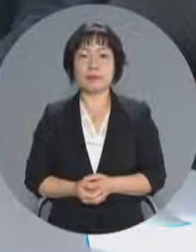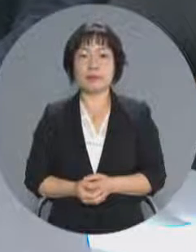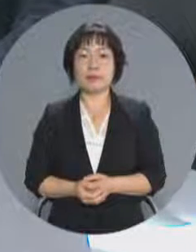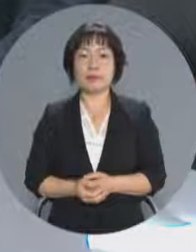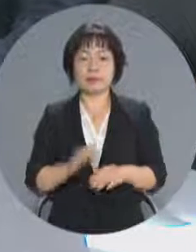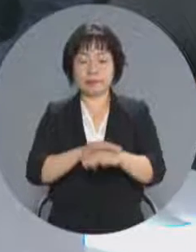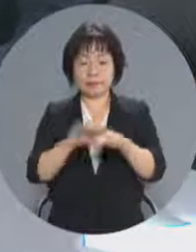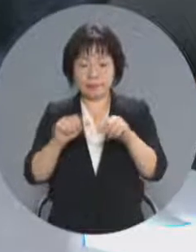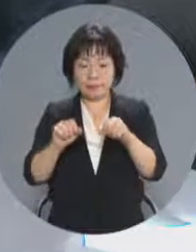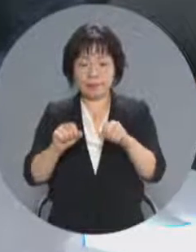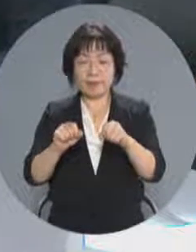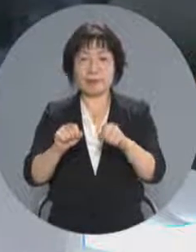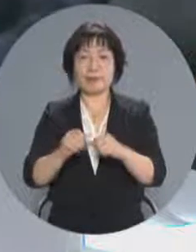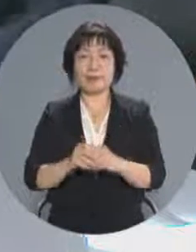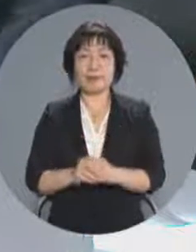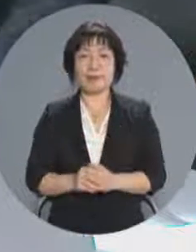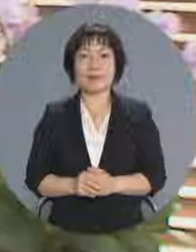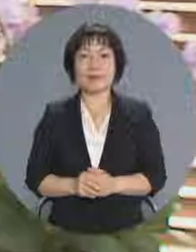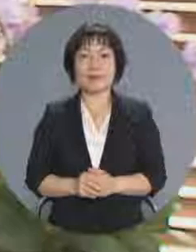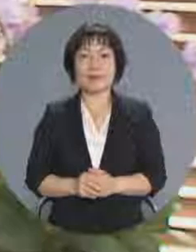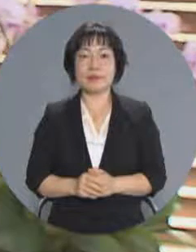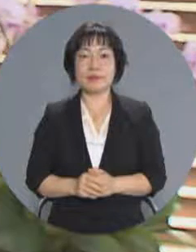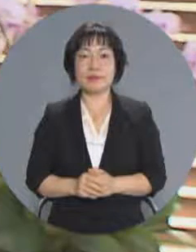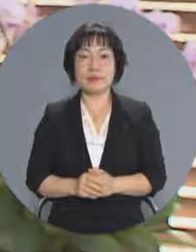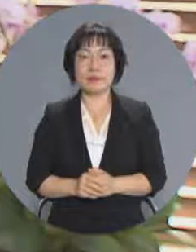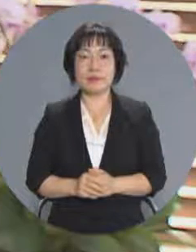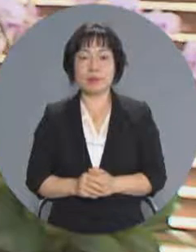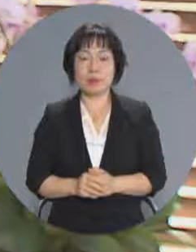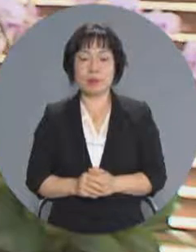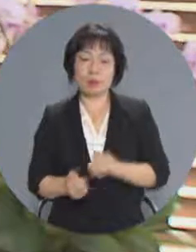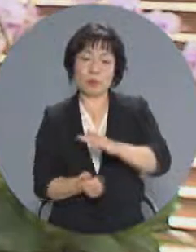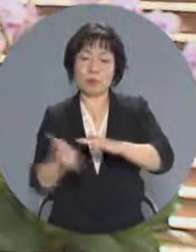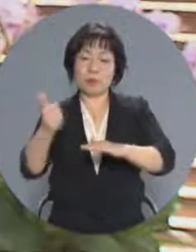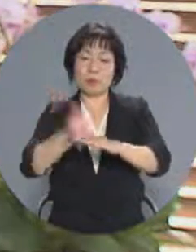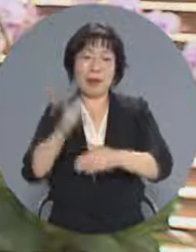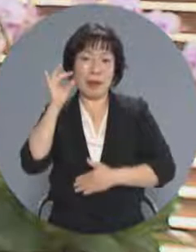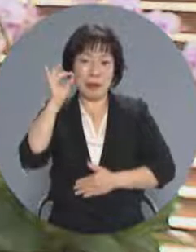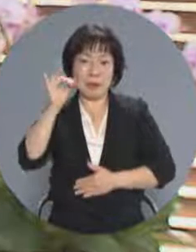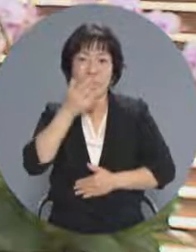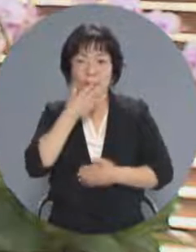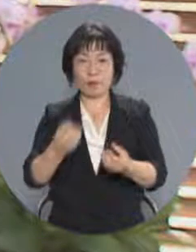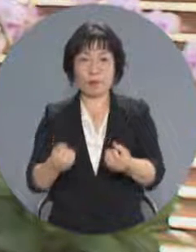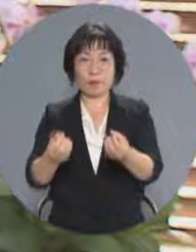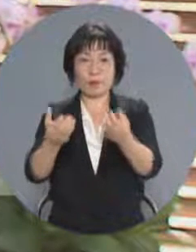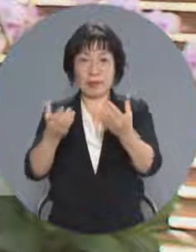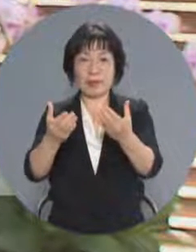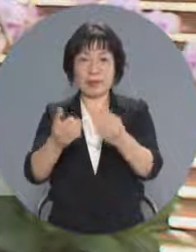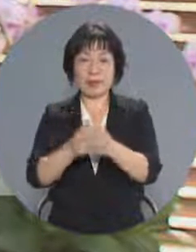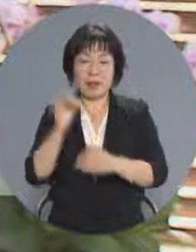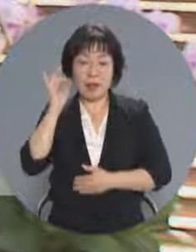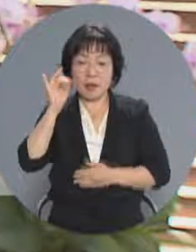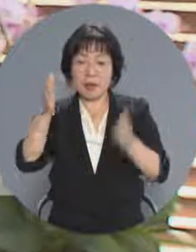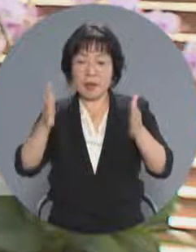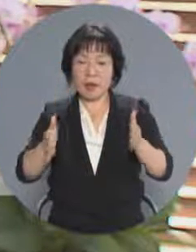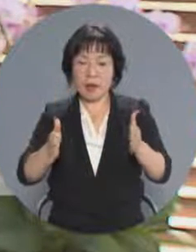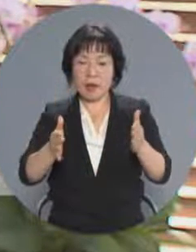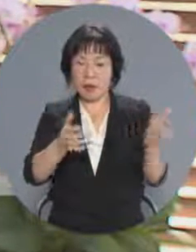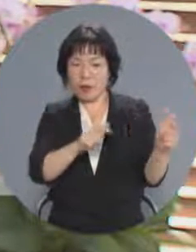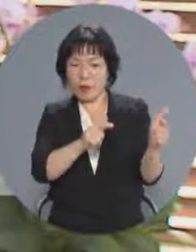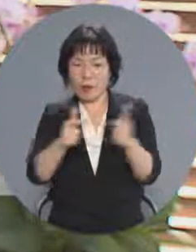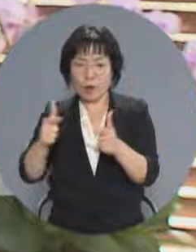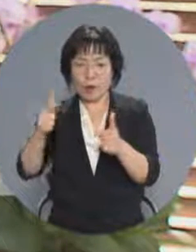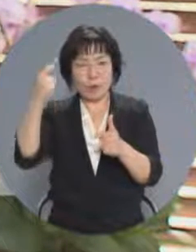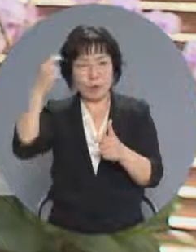네 안녕하십니까 안녕하십니까 수님 취임 100일 먼저 축하드립니다 감사합니다이 100일 동안 이제 많은 것들을 좀